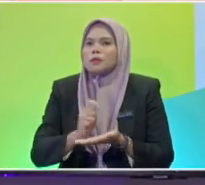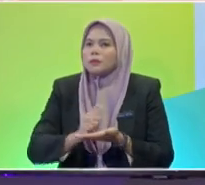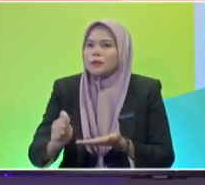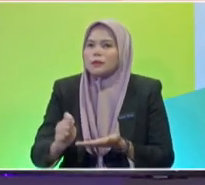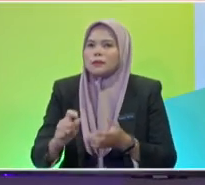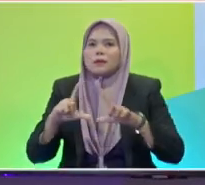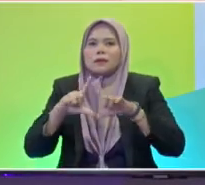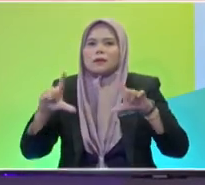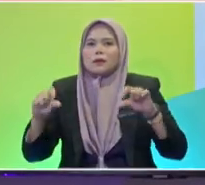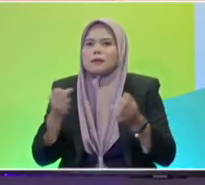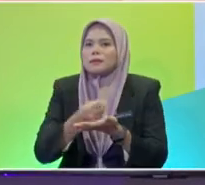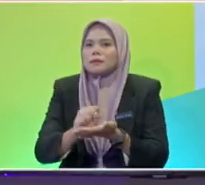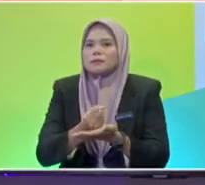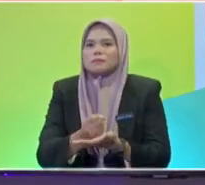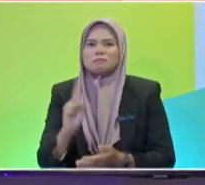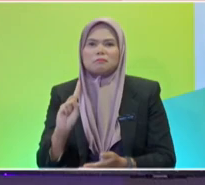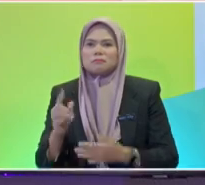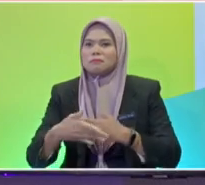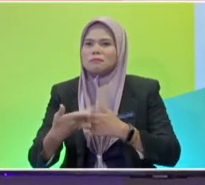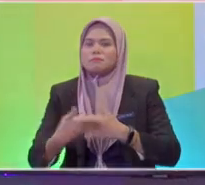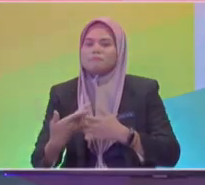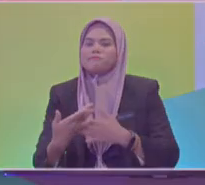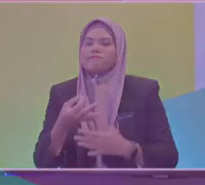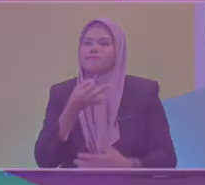mana satu lagi mudah ya